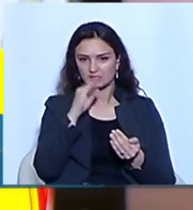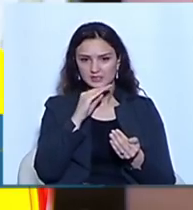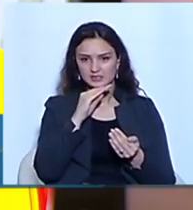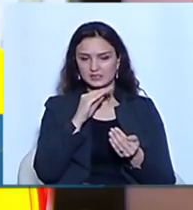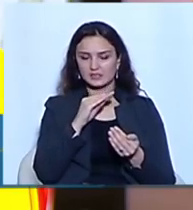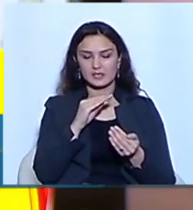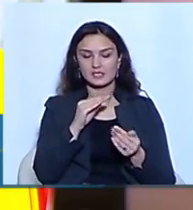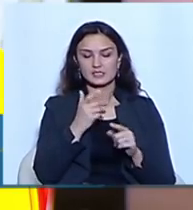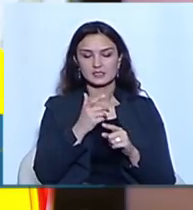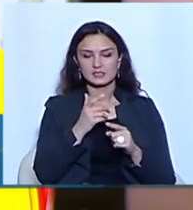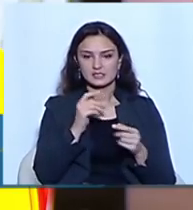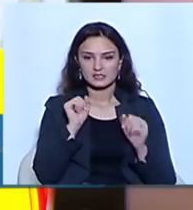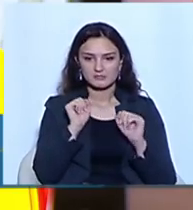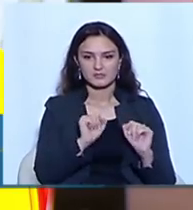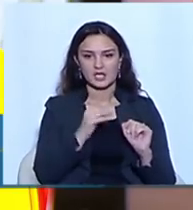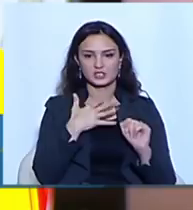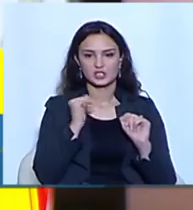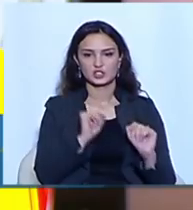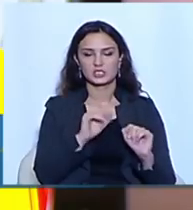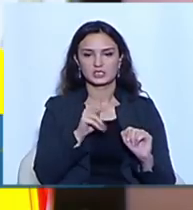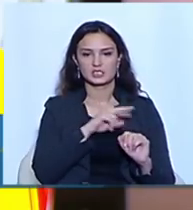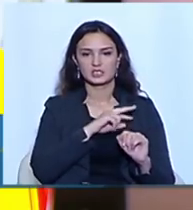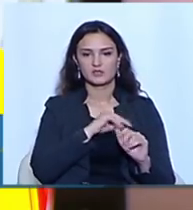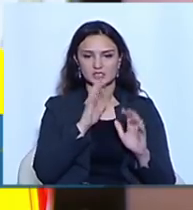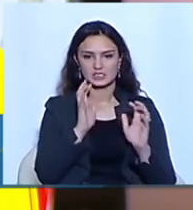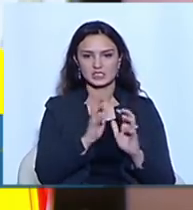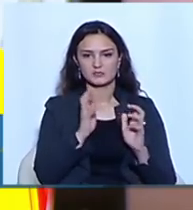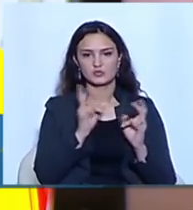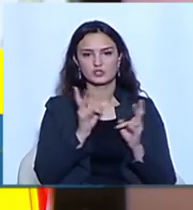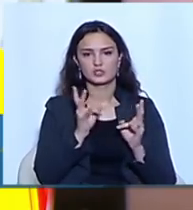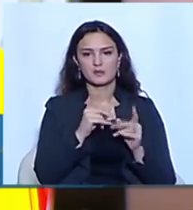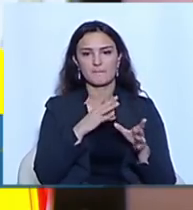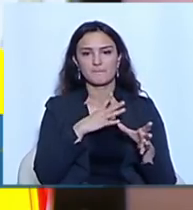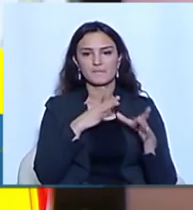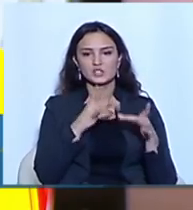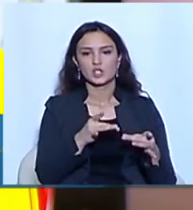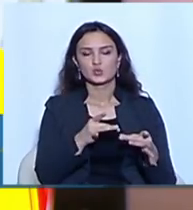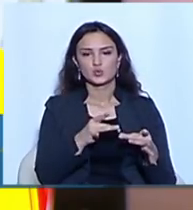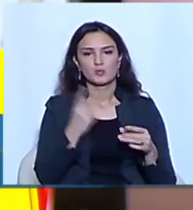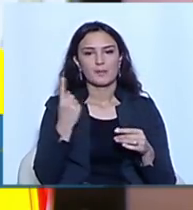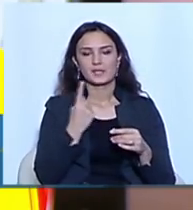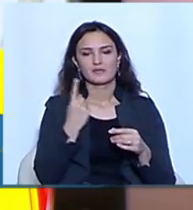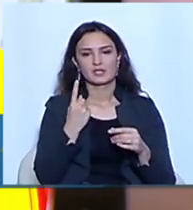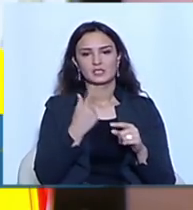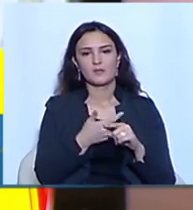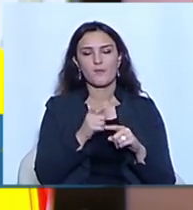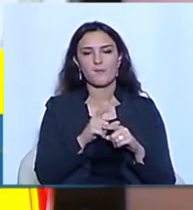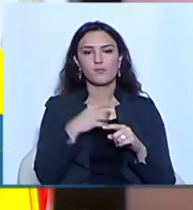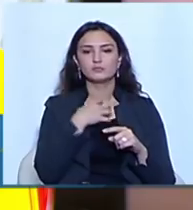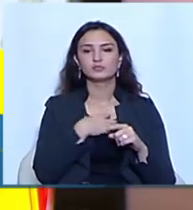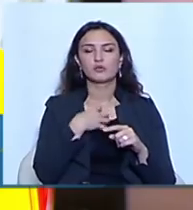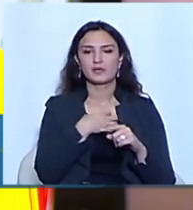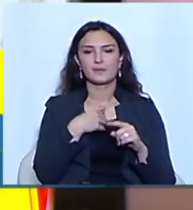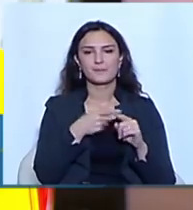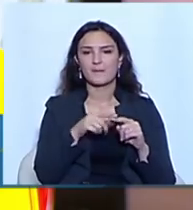უპირობო მხარდაჭერა, უპირობო სიყვარული და სითფო. აი ეს ბიჯაჭულობა პირველი, რომელიც ძალიან